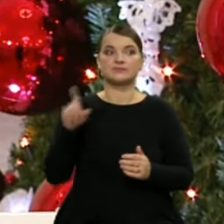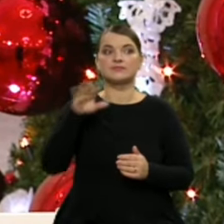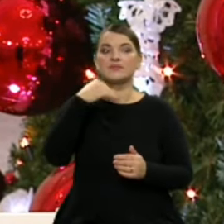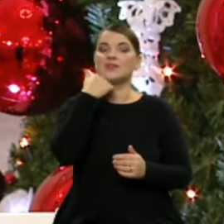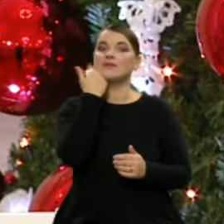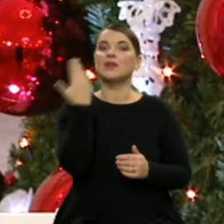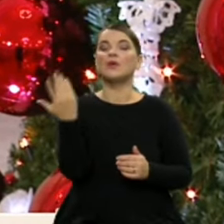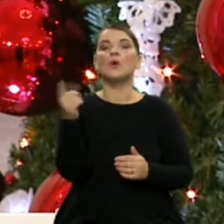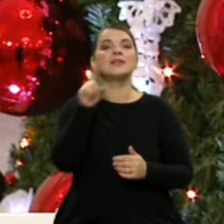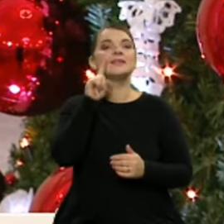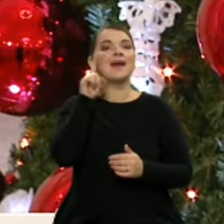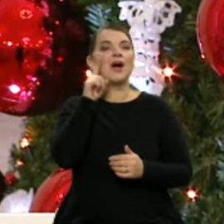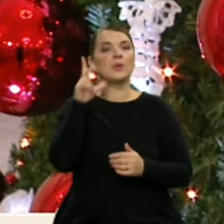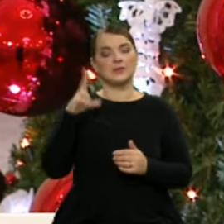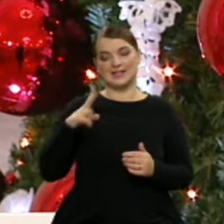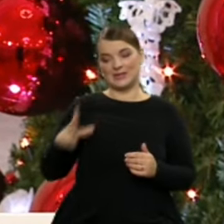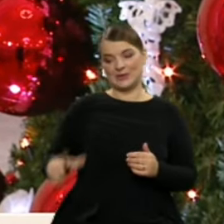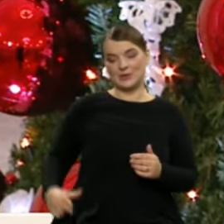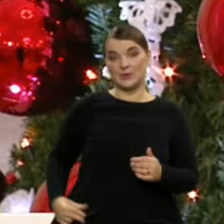dukra